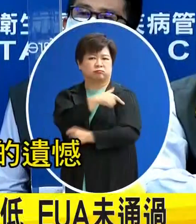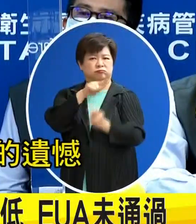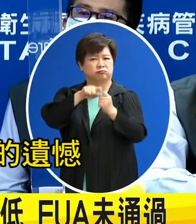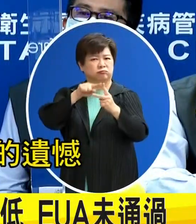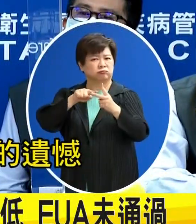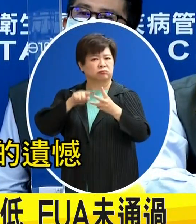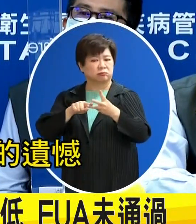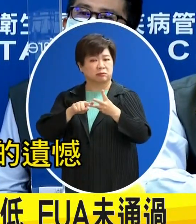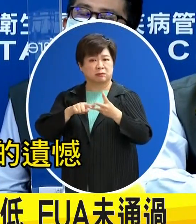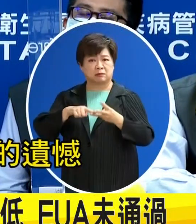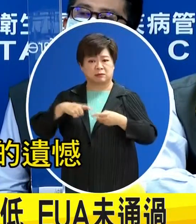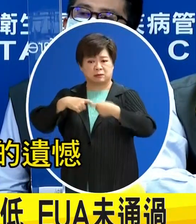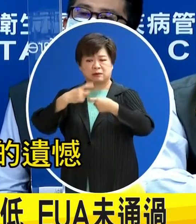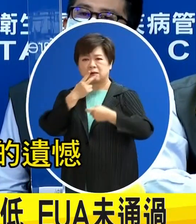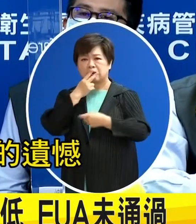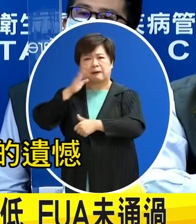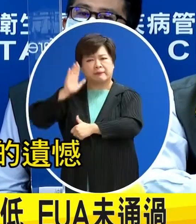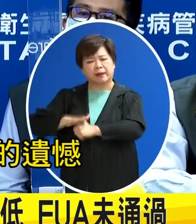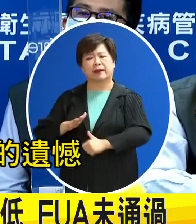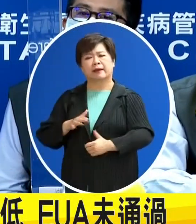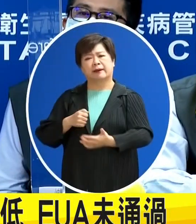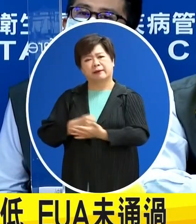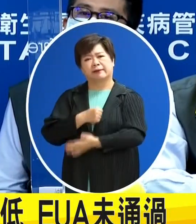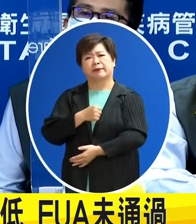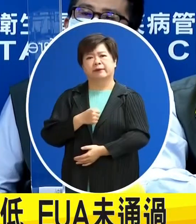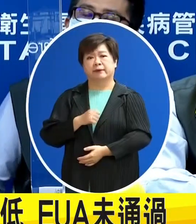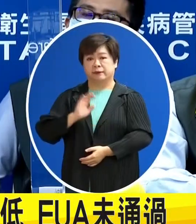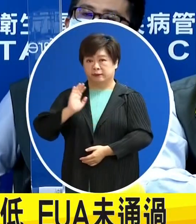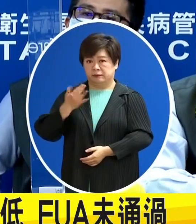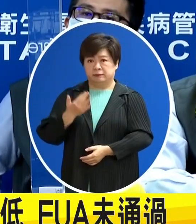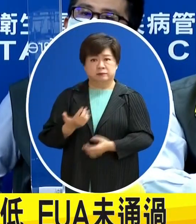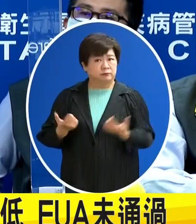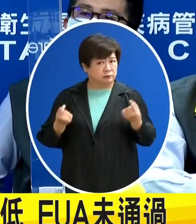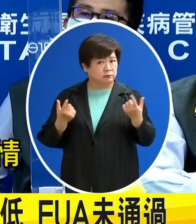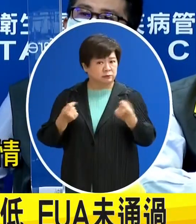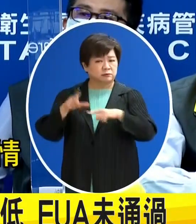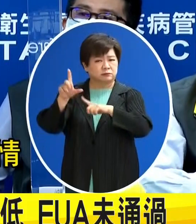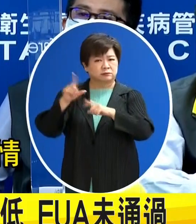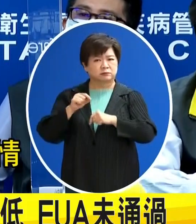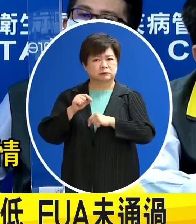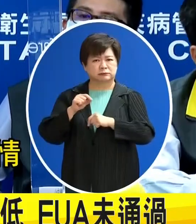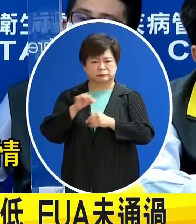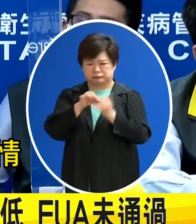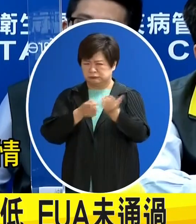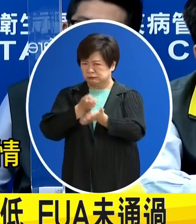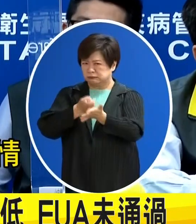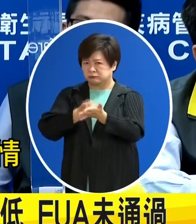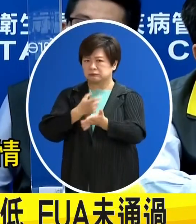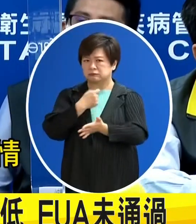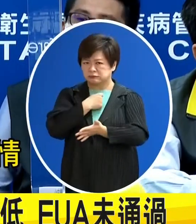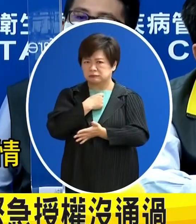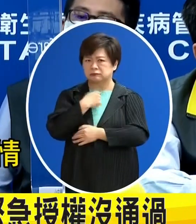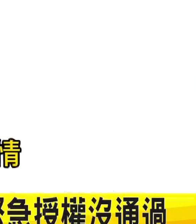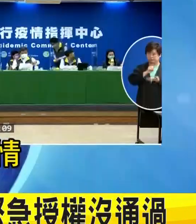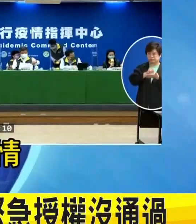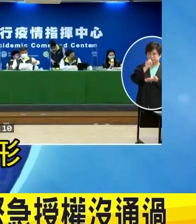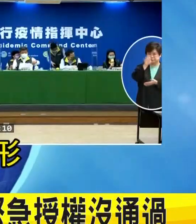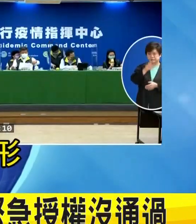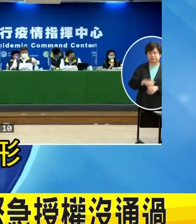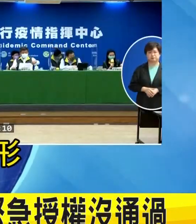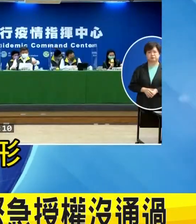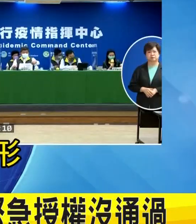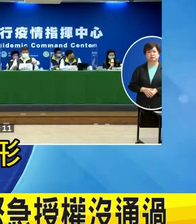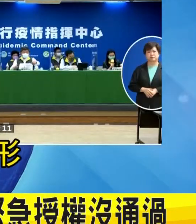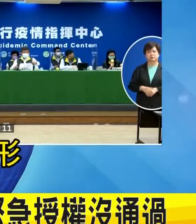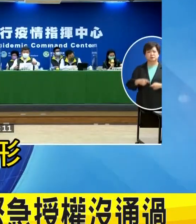那连雅没有过，我们当然非常的遗憾哈，但是我们这个也是要按照一定的标准来做这件事情。